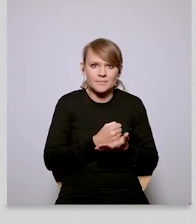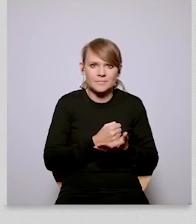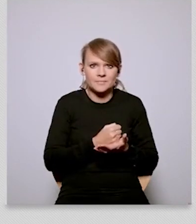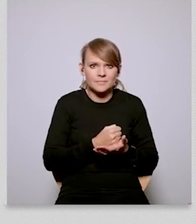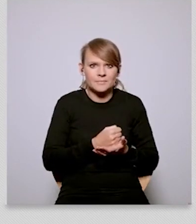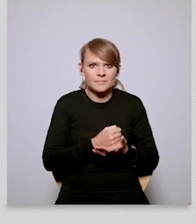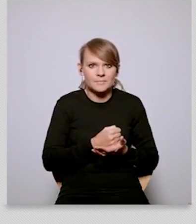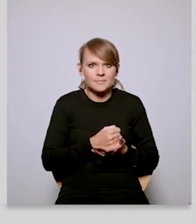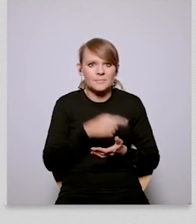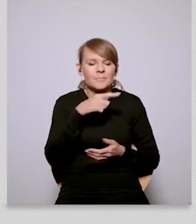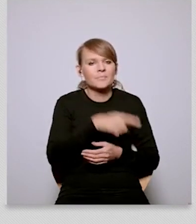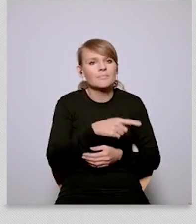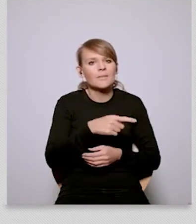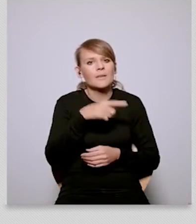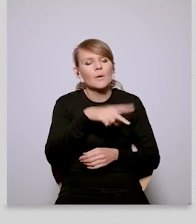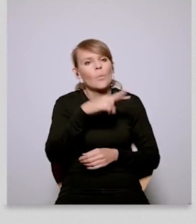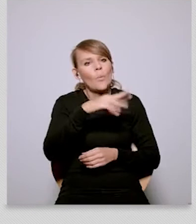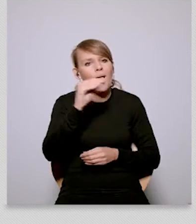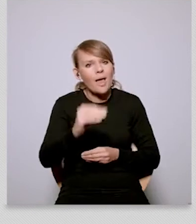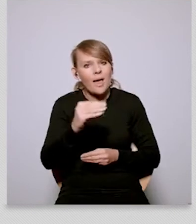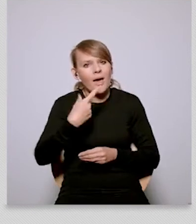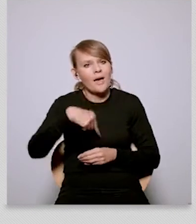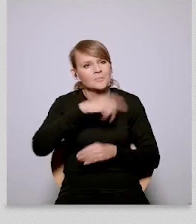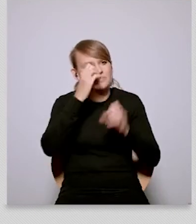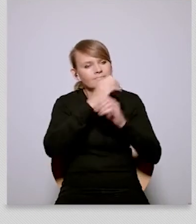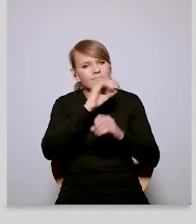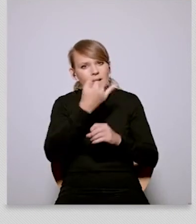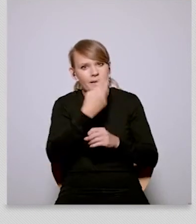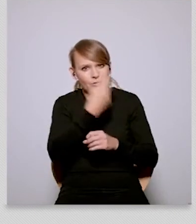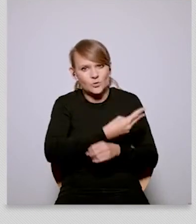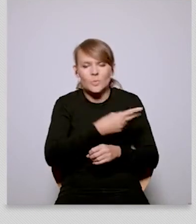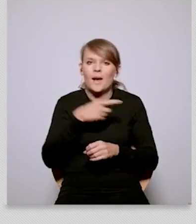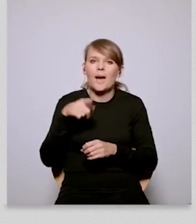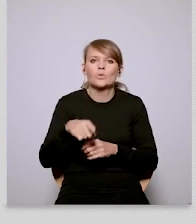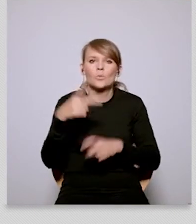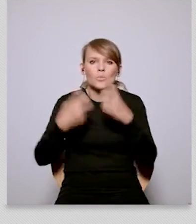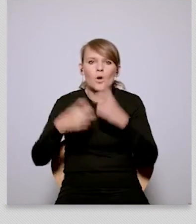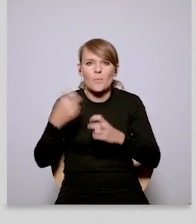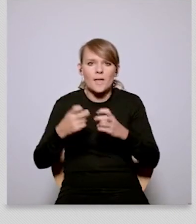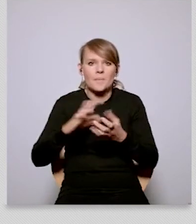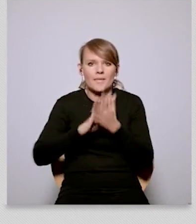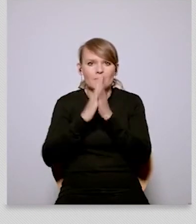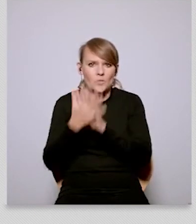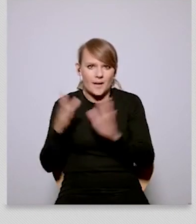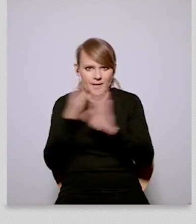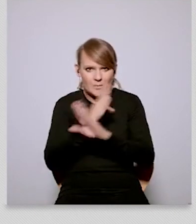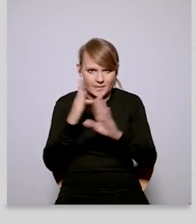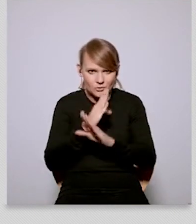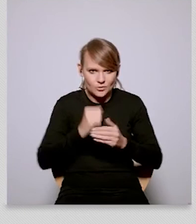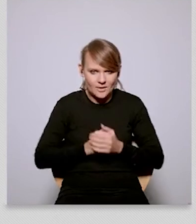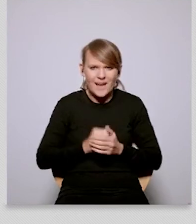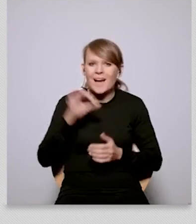obrazu jaki mamy Unii Europejskiej a problematyką transformacji klimatycznej to znaczy to jest Suzy mówiła o tym że